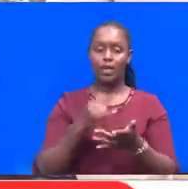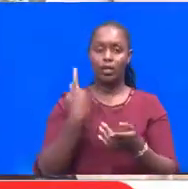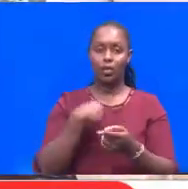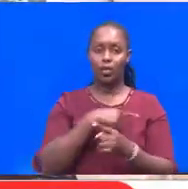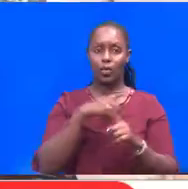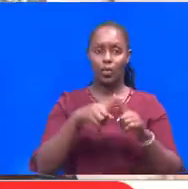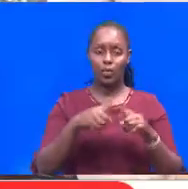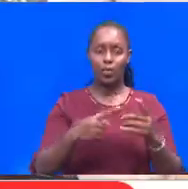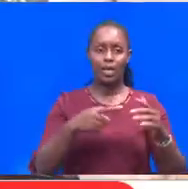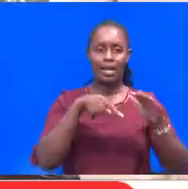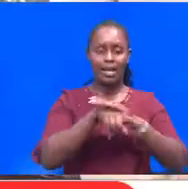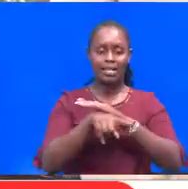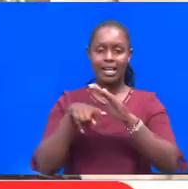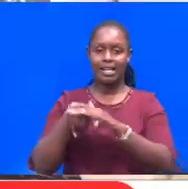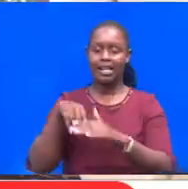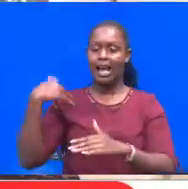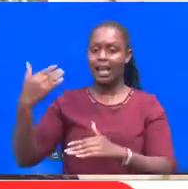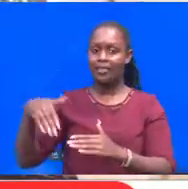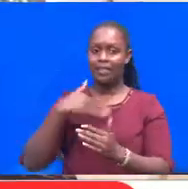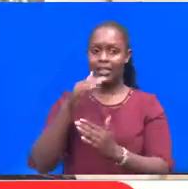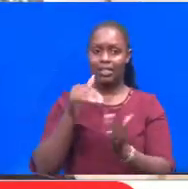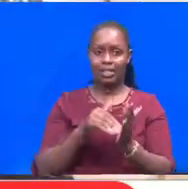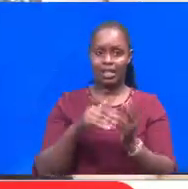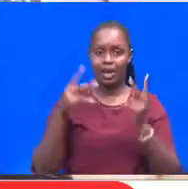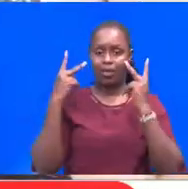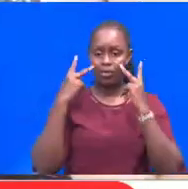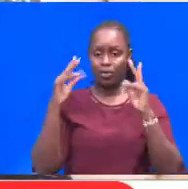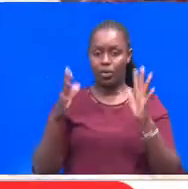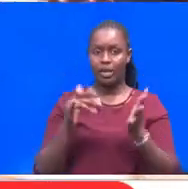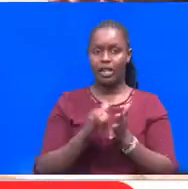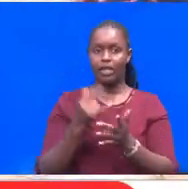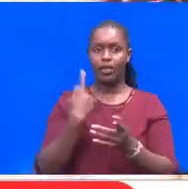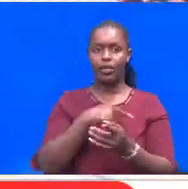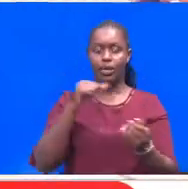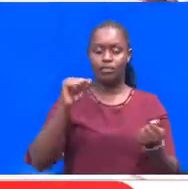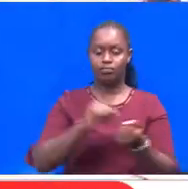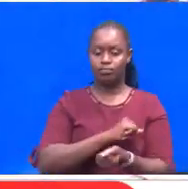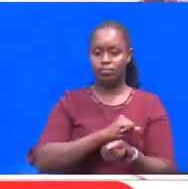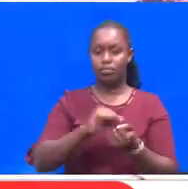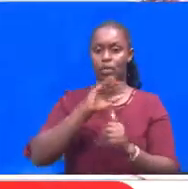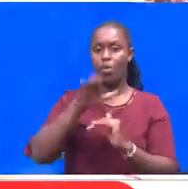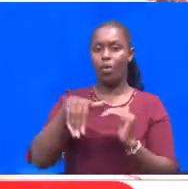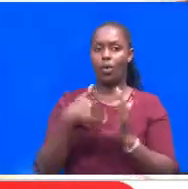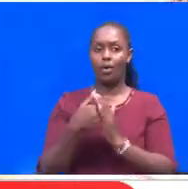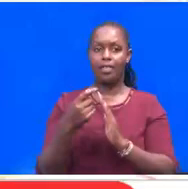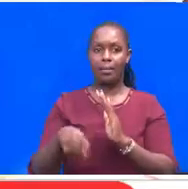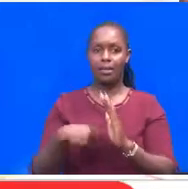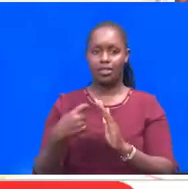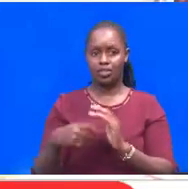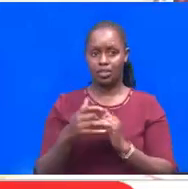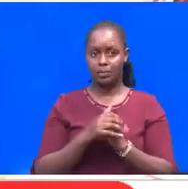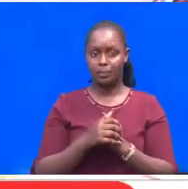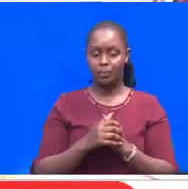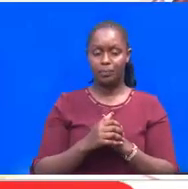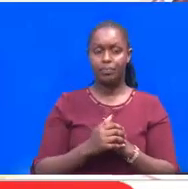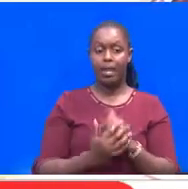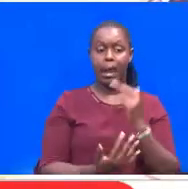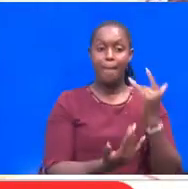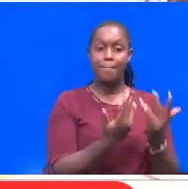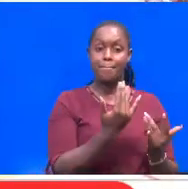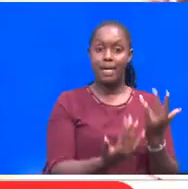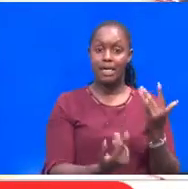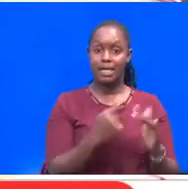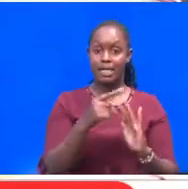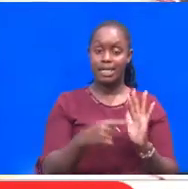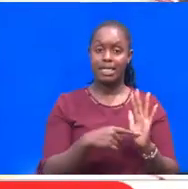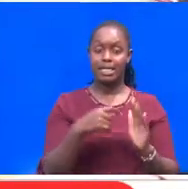market center in Vihiga County. Tuna kwamba tuna maso loto machine. Hata hivyo, hatua hiyo ya uchomaji wa mashine hizo ilionekana